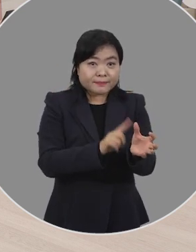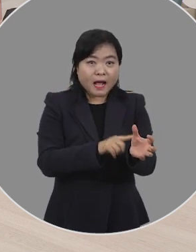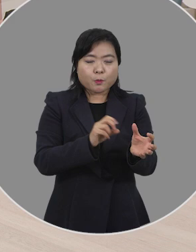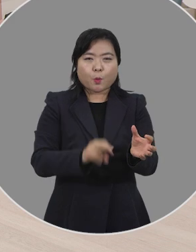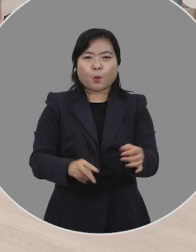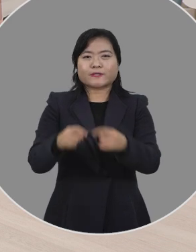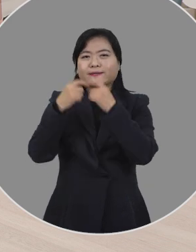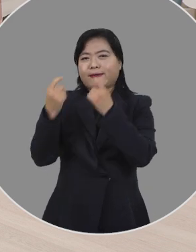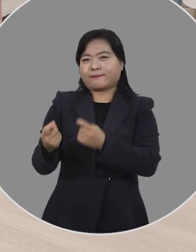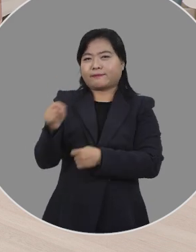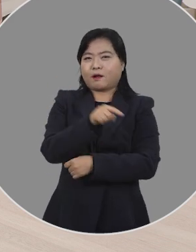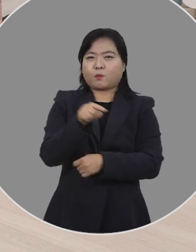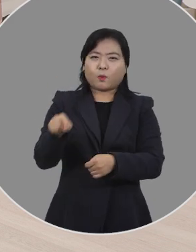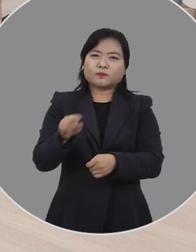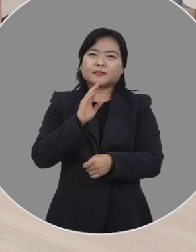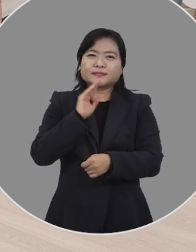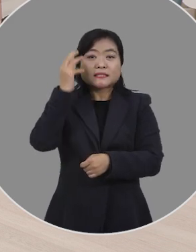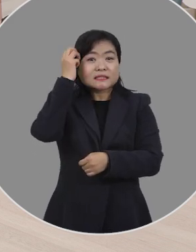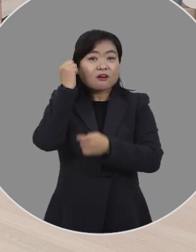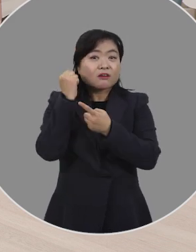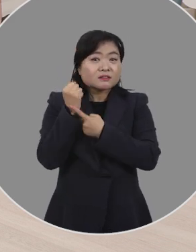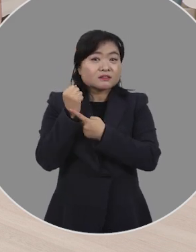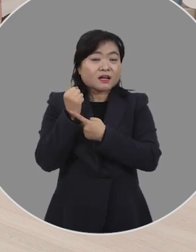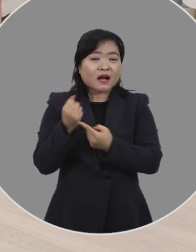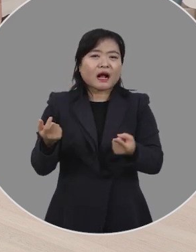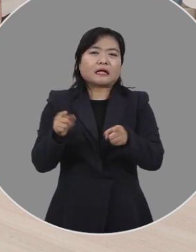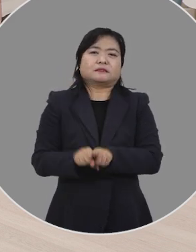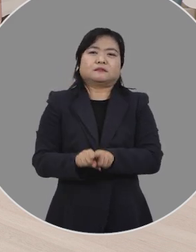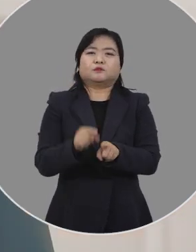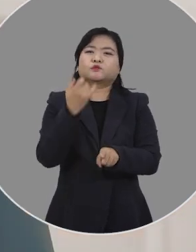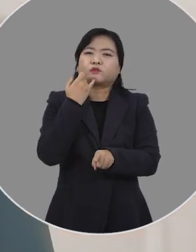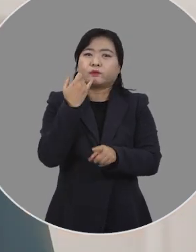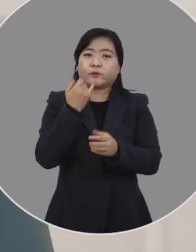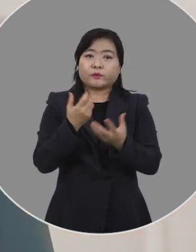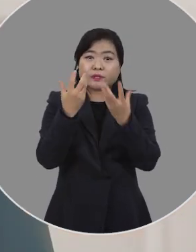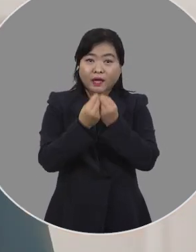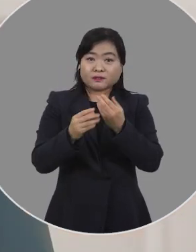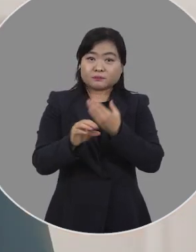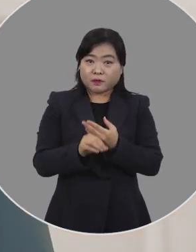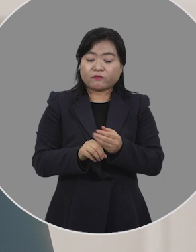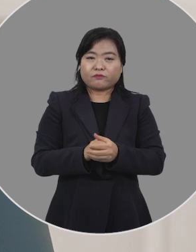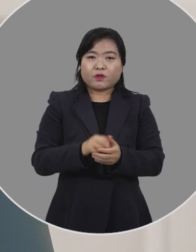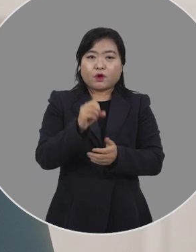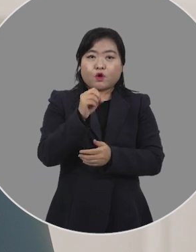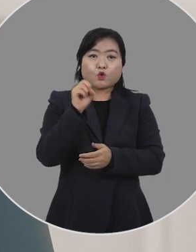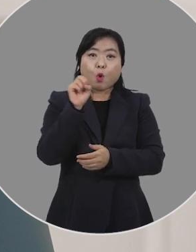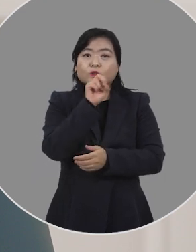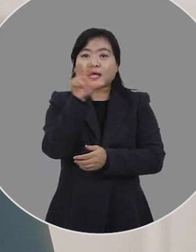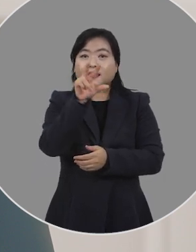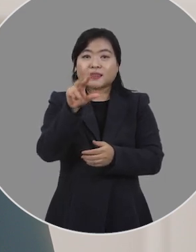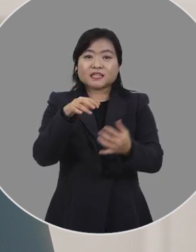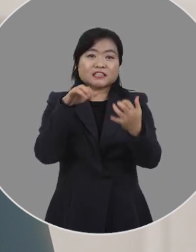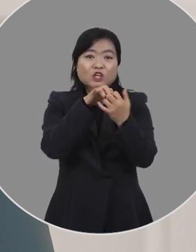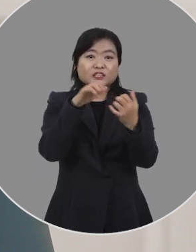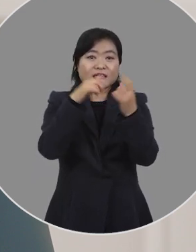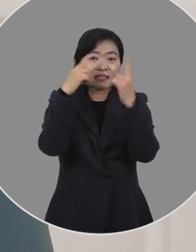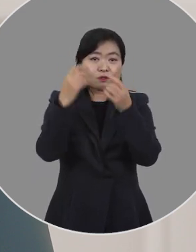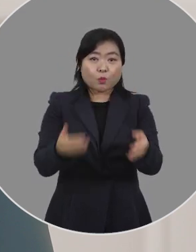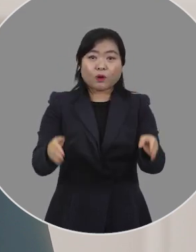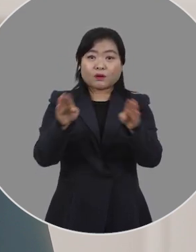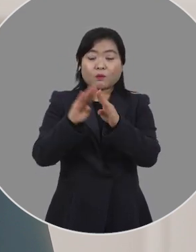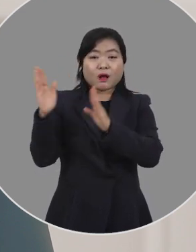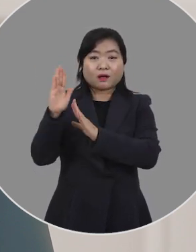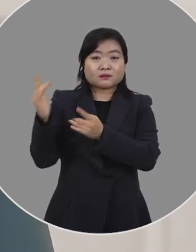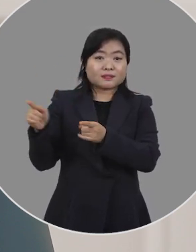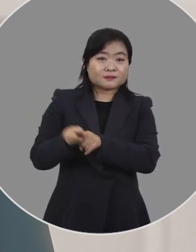집단하고 개인하고 사실 기억하는 거를 같이 가도 돼요. 예를 들면 용산 전쟁 기념관에 학생들하고